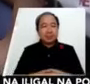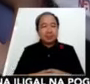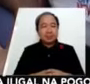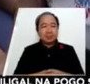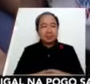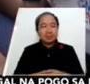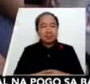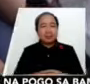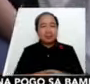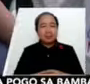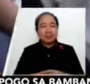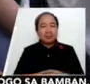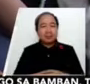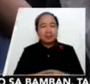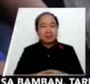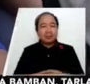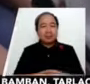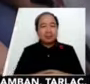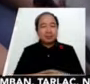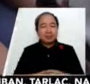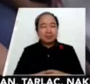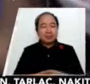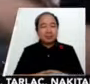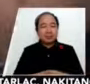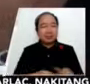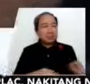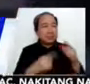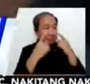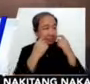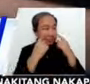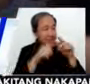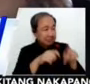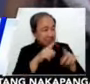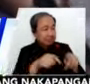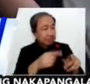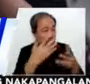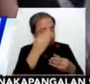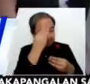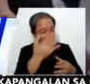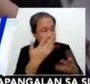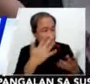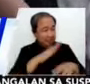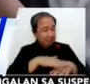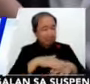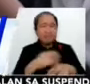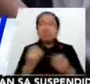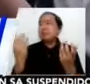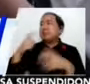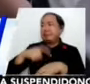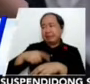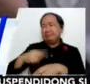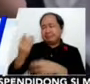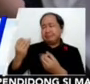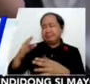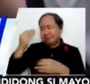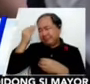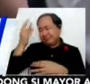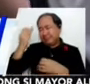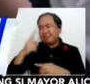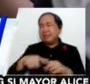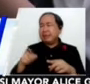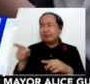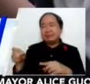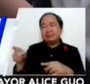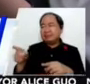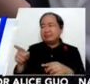Hindi niyo sinabi ng kasama niya na ihinto na? Sinabi po namin. Sinabi sa nila. Pero? Wala po. Hindi